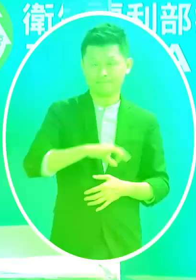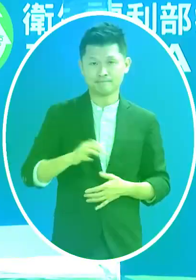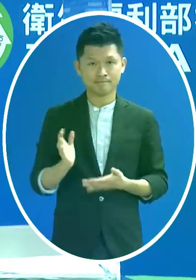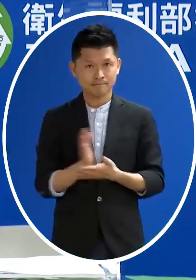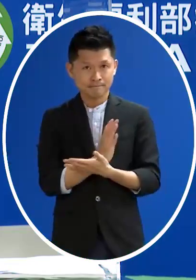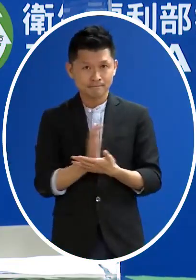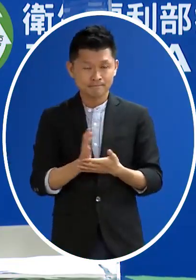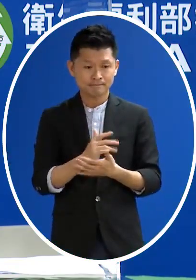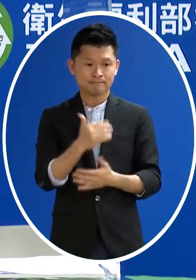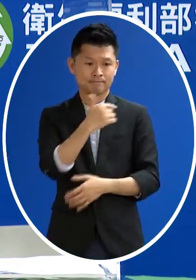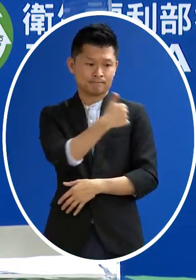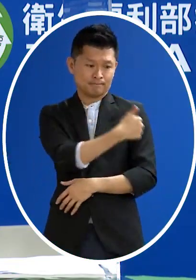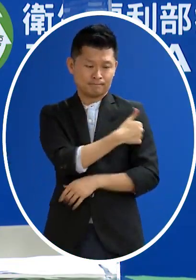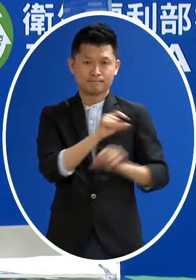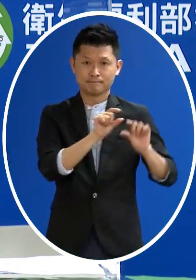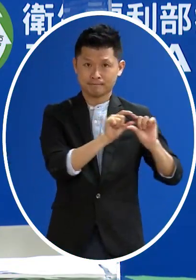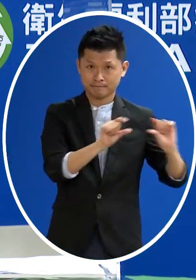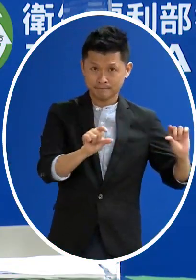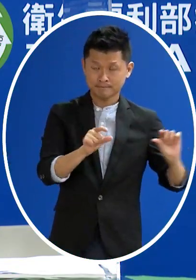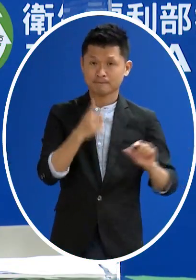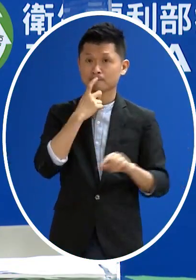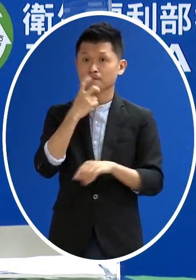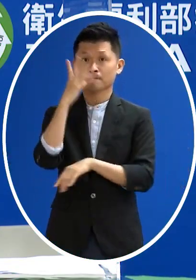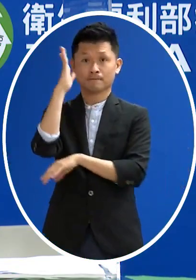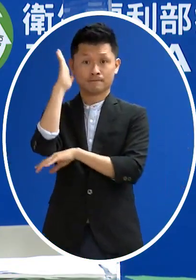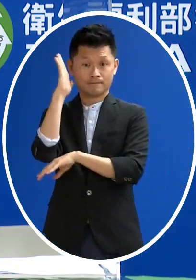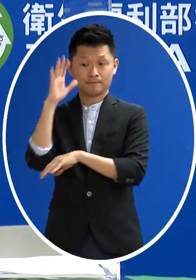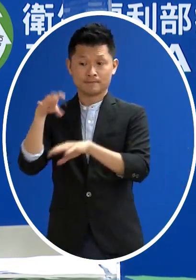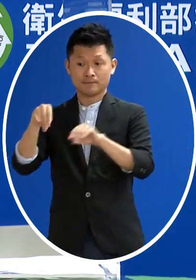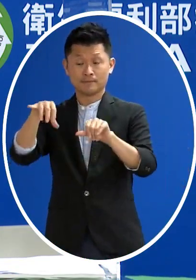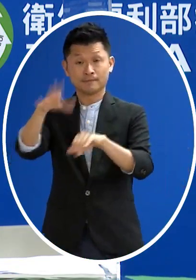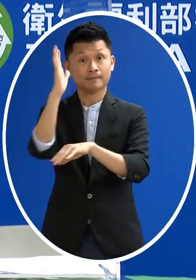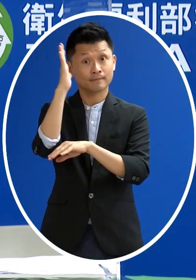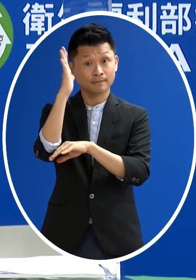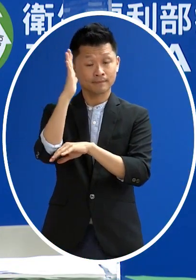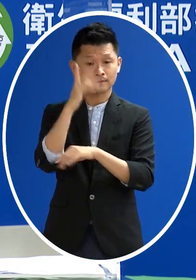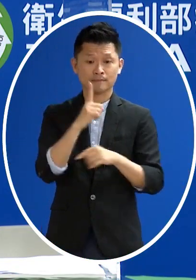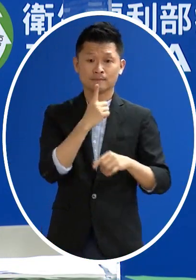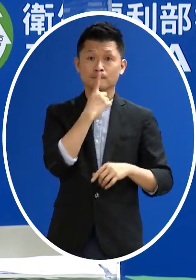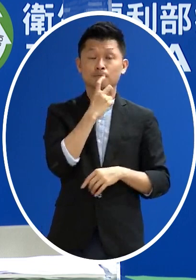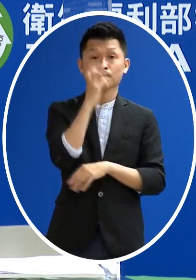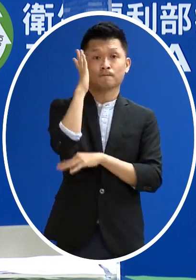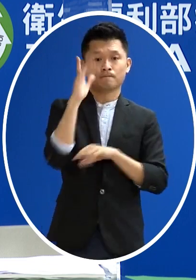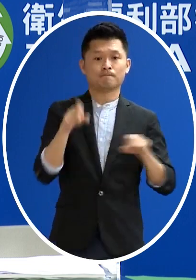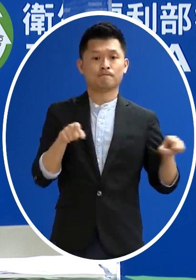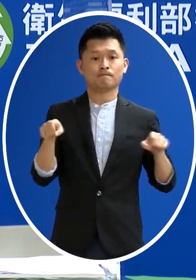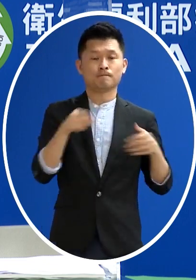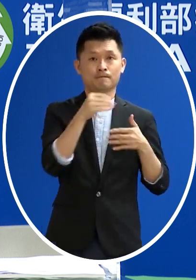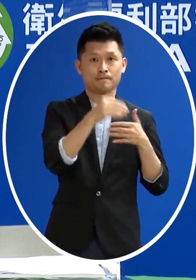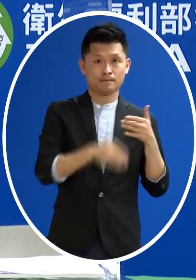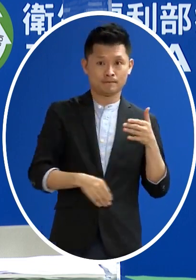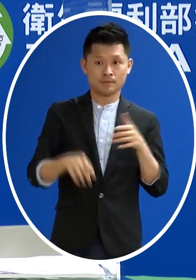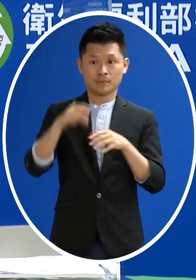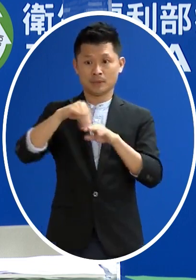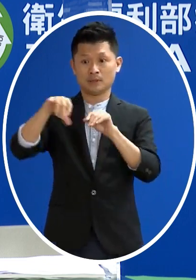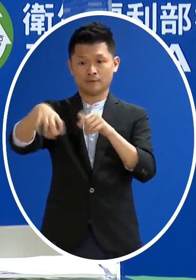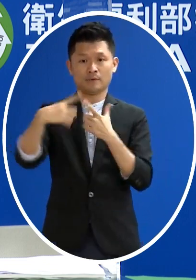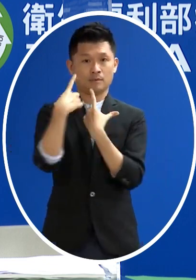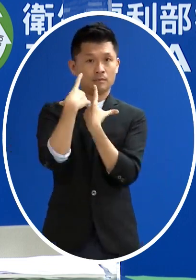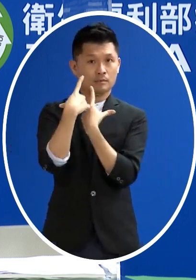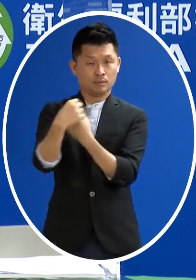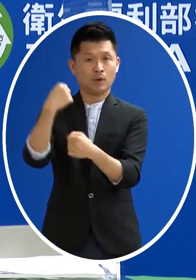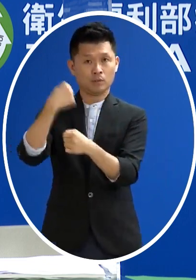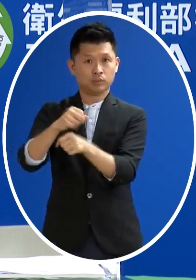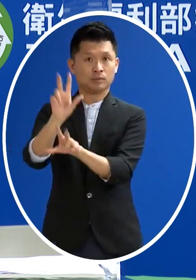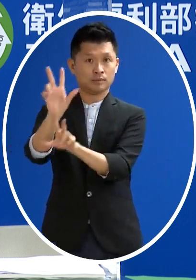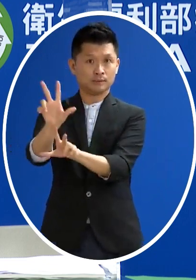的，是疫苗啦或其他的。中央跟地方基本上还是中央拟定政策，那地方执行。那地方在